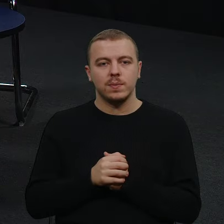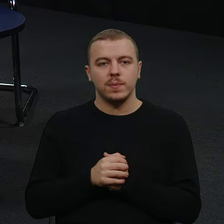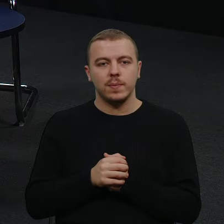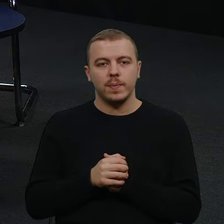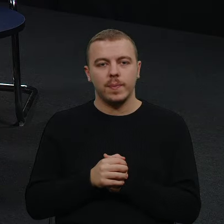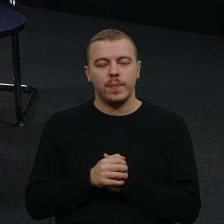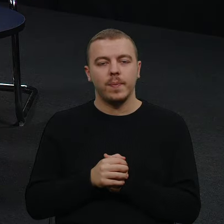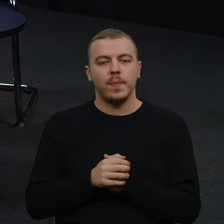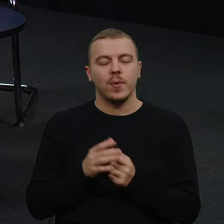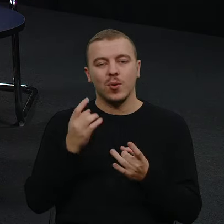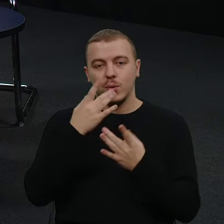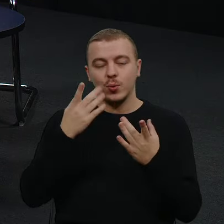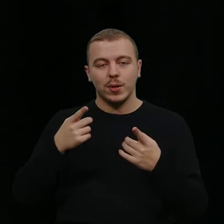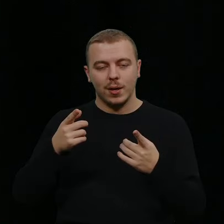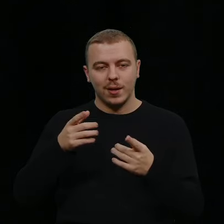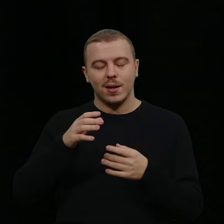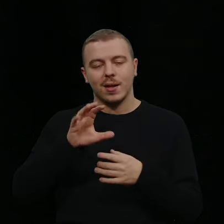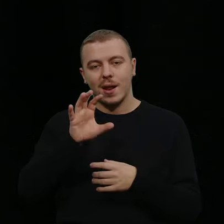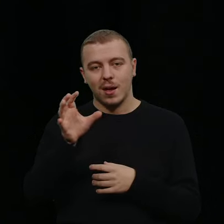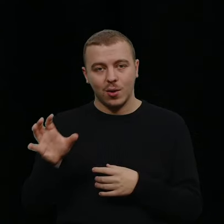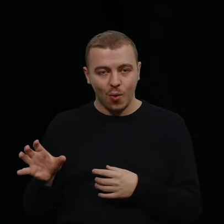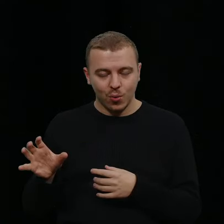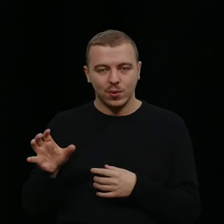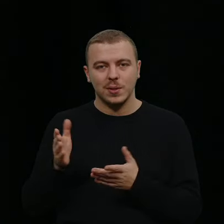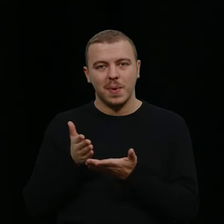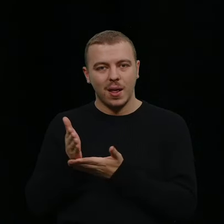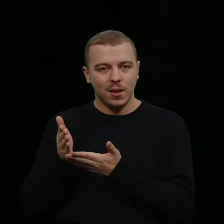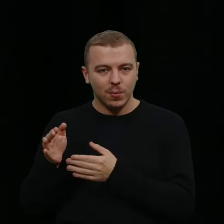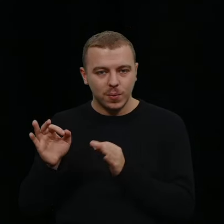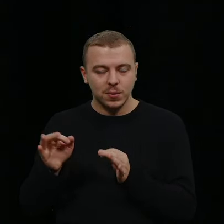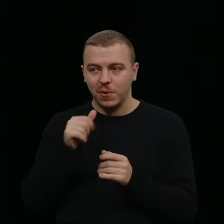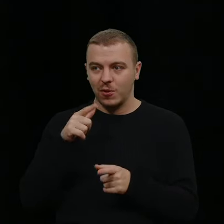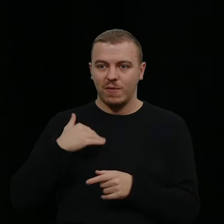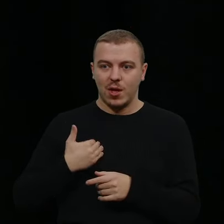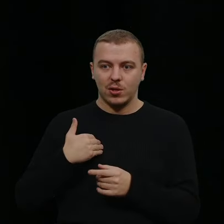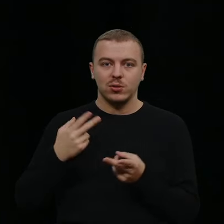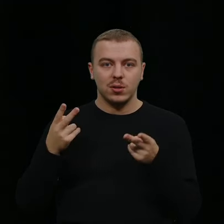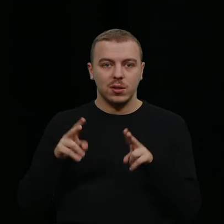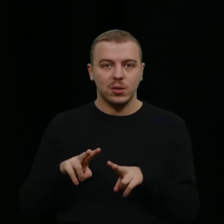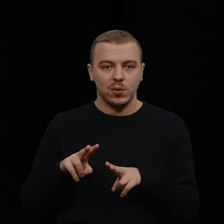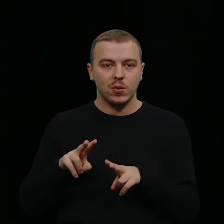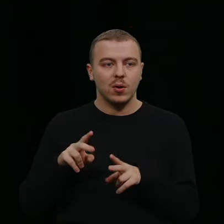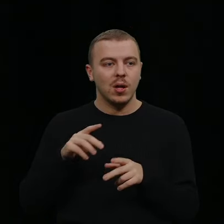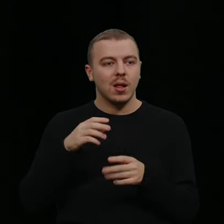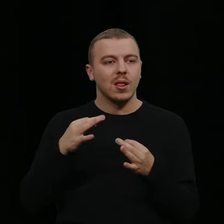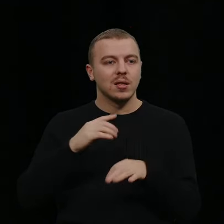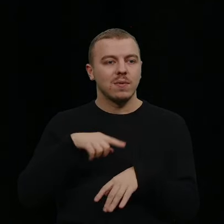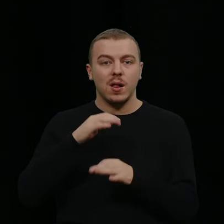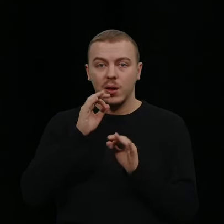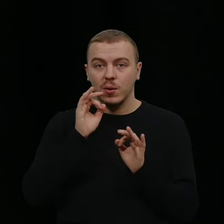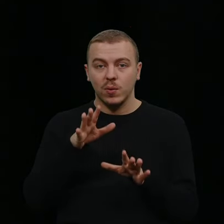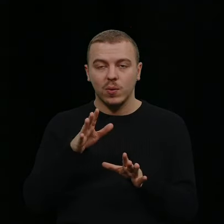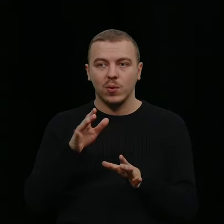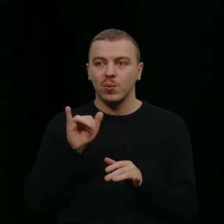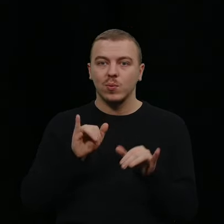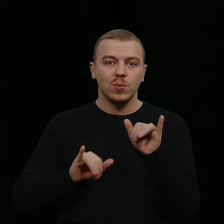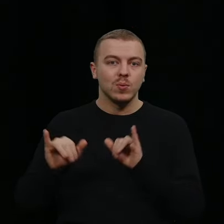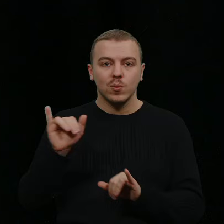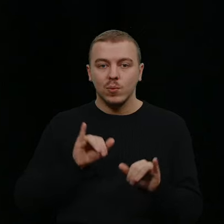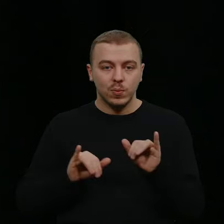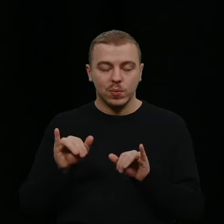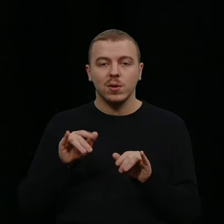reiškia, kultūrą regionuose, prieinamumas, nes žmonės, jeigu jie lieka vieniši ir jie neturi laisvalaikio, turiningo